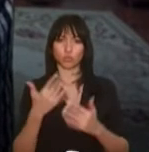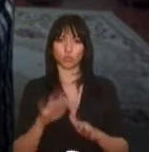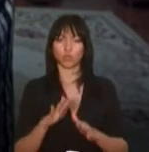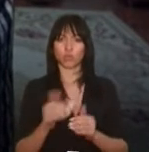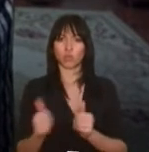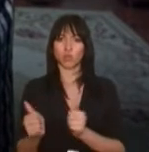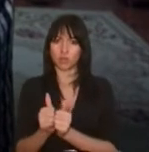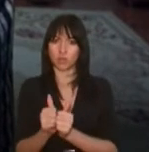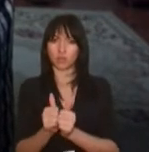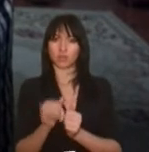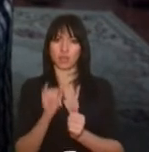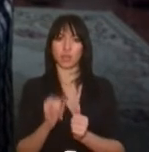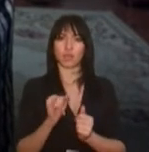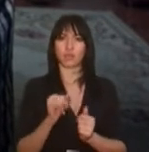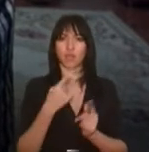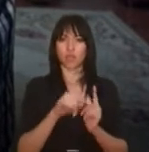займатися з хворим